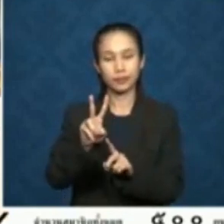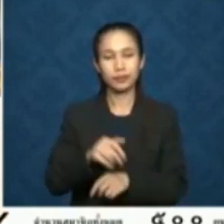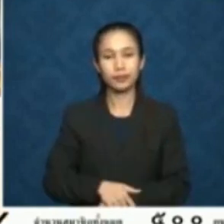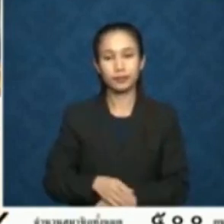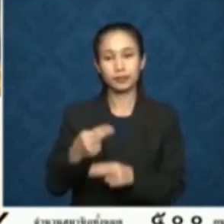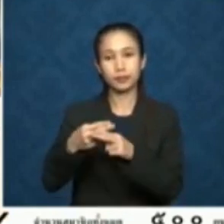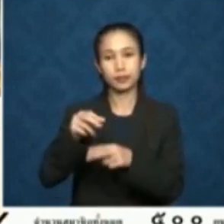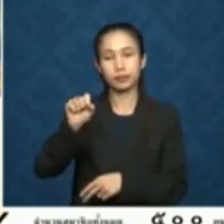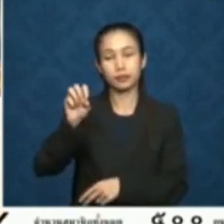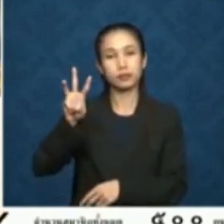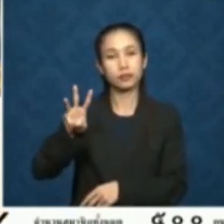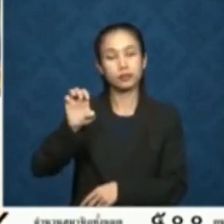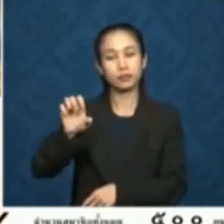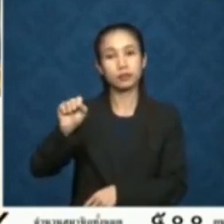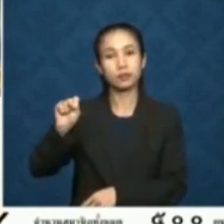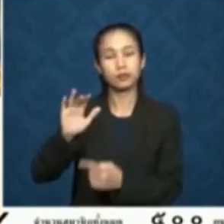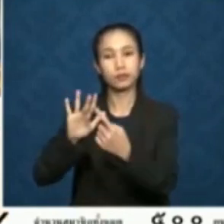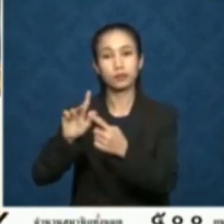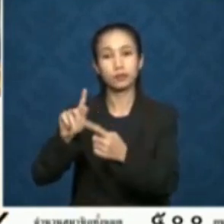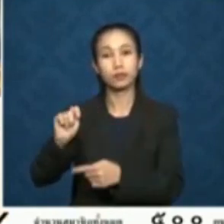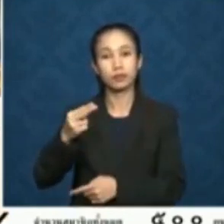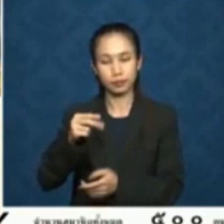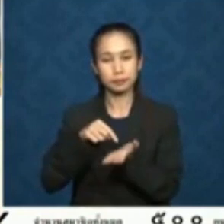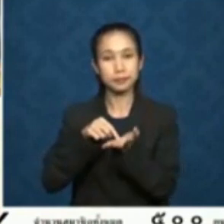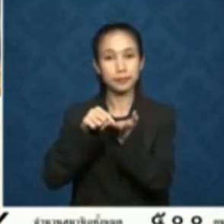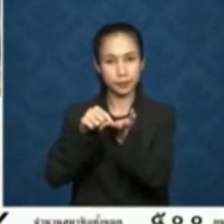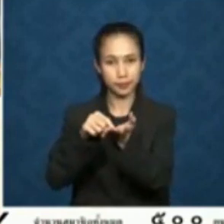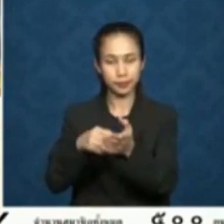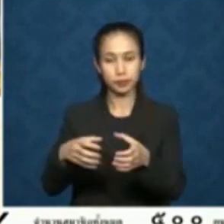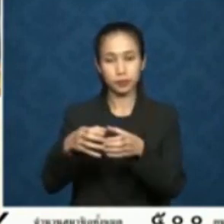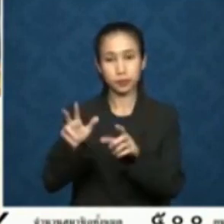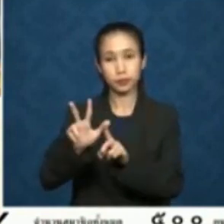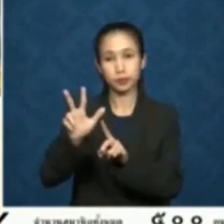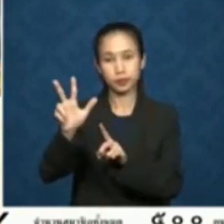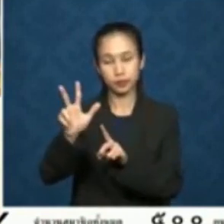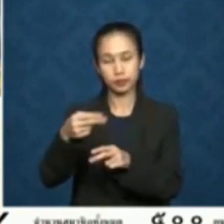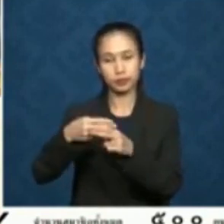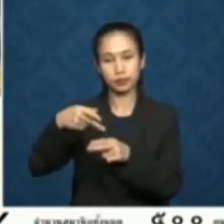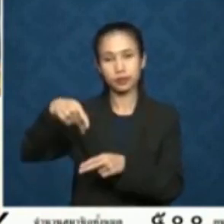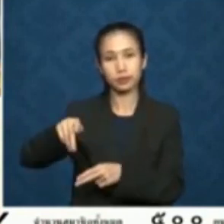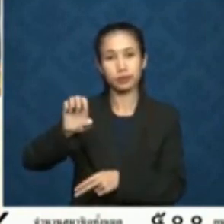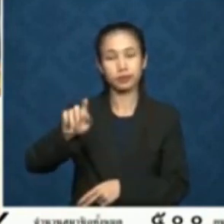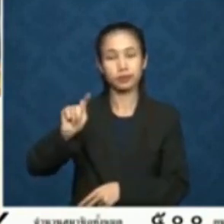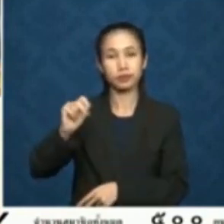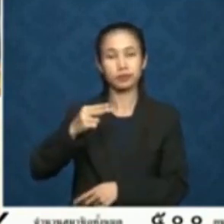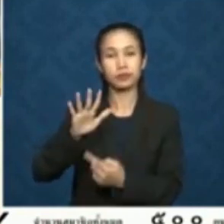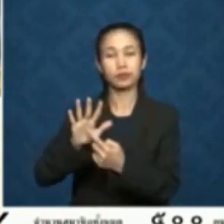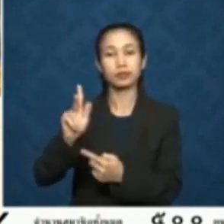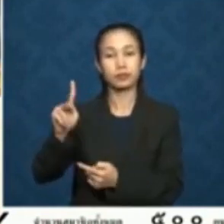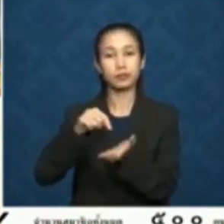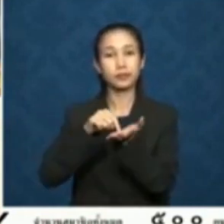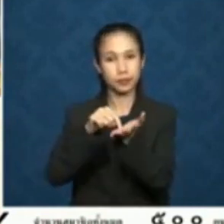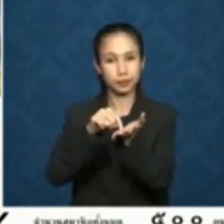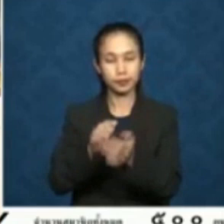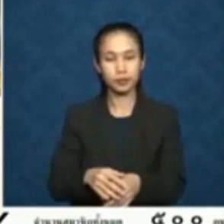คือท่านวิสุทธิ์ชัยรุณกับคณะเป็นผู้เสนอคณะที่3ก็คือท่านพิทักษ์เดชเดโชนะครับกับคณะ